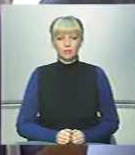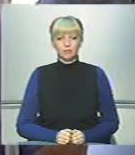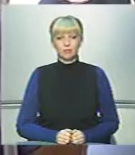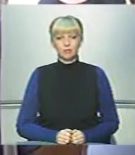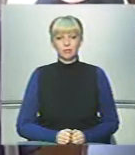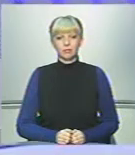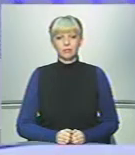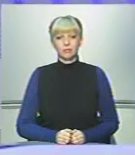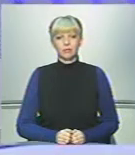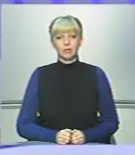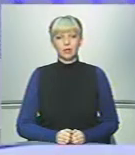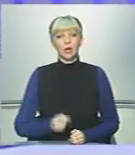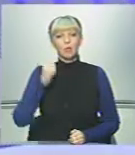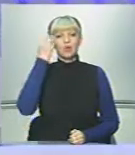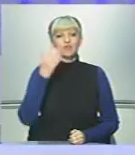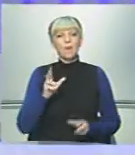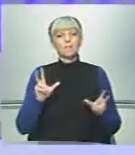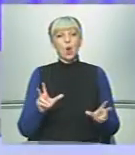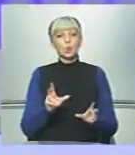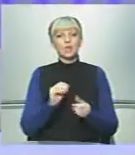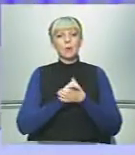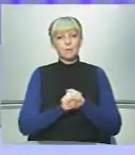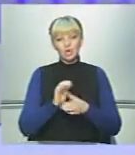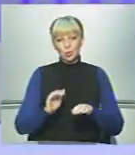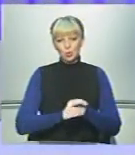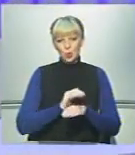«Буковина». Божого вам благословіння, миру і